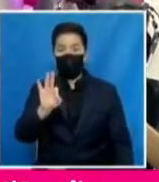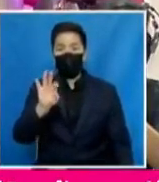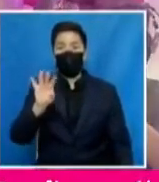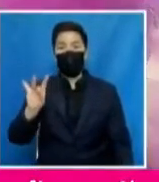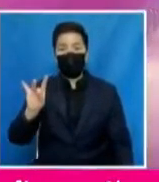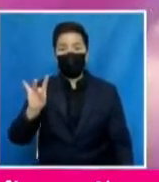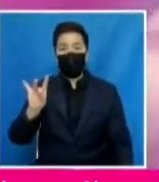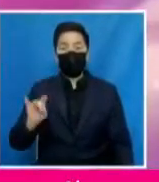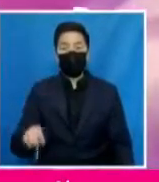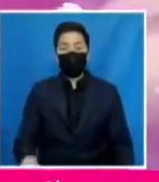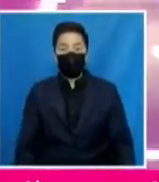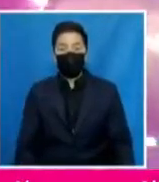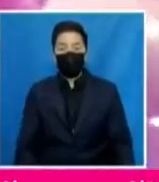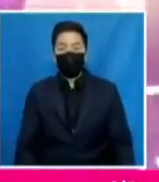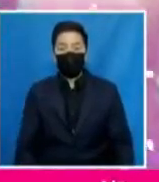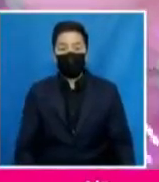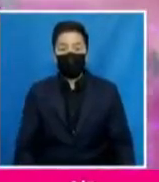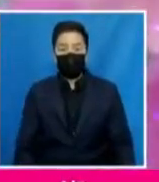8819598